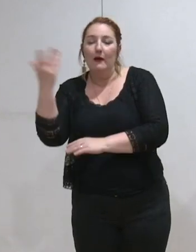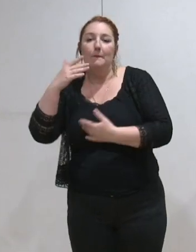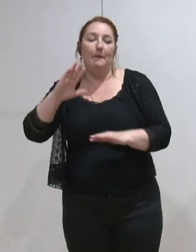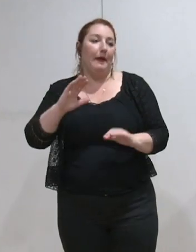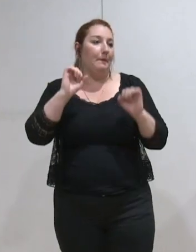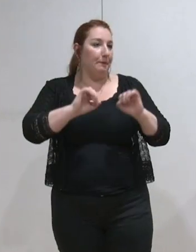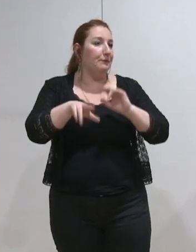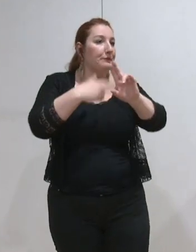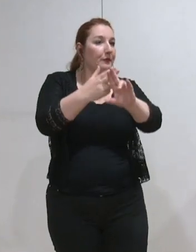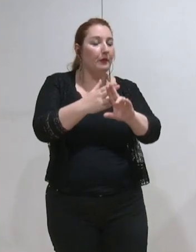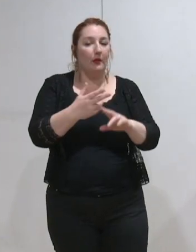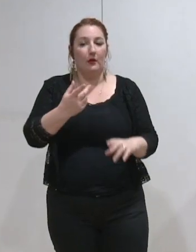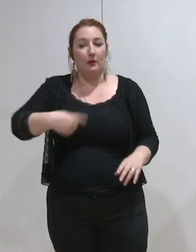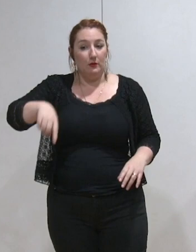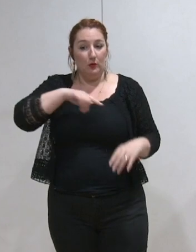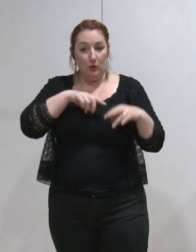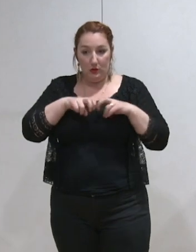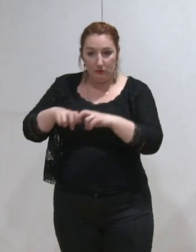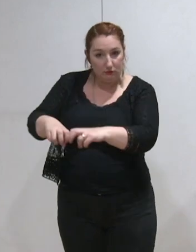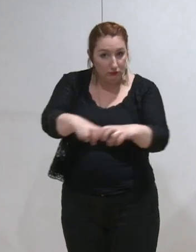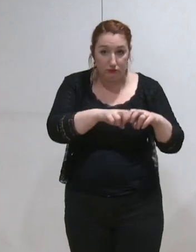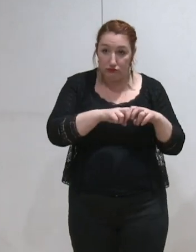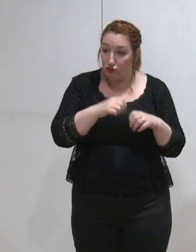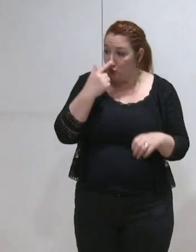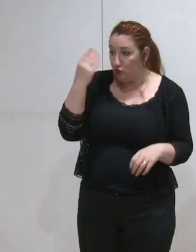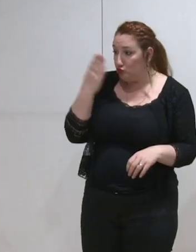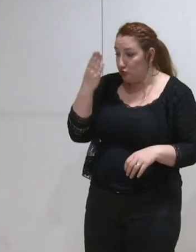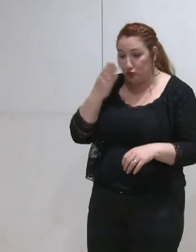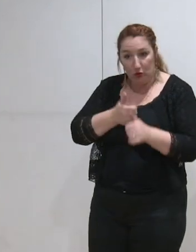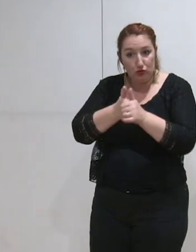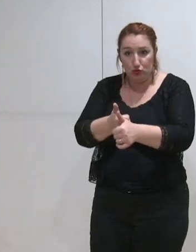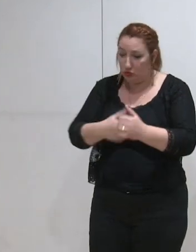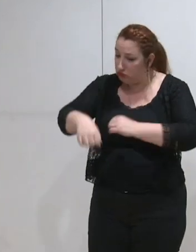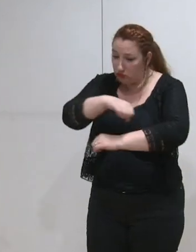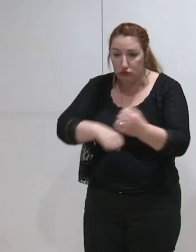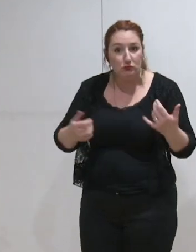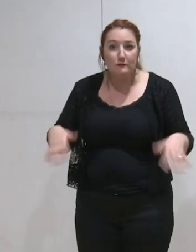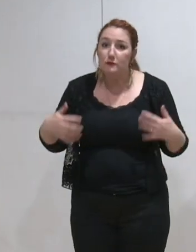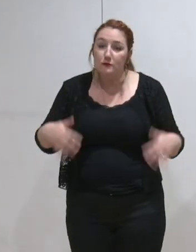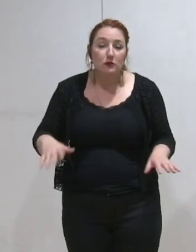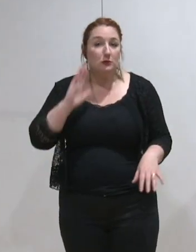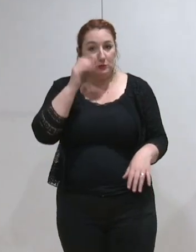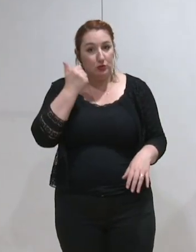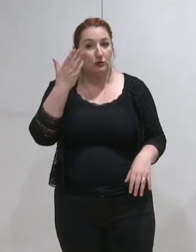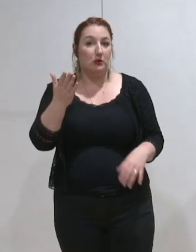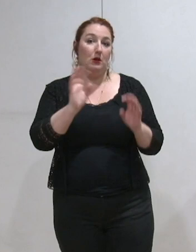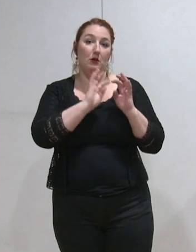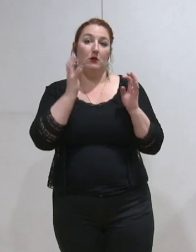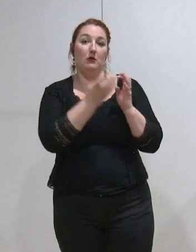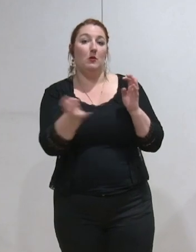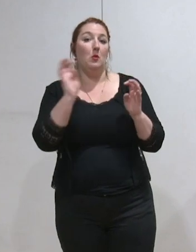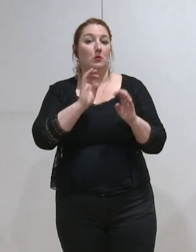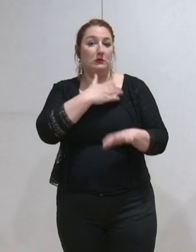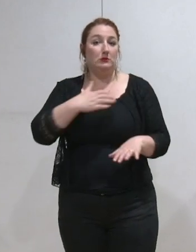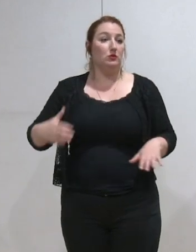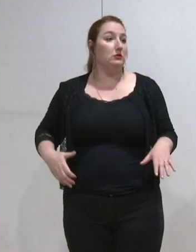fait les analyses qui nous semblaient nécessaires et c'est pour ça que nous avons porté cette décision en conseil municipal qui nous